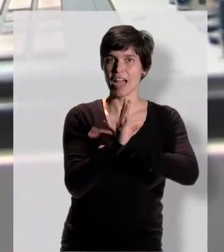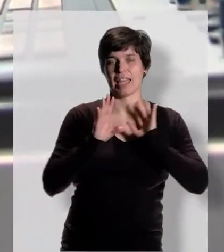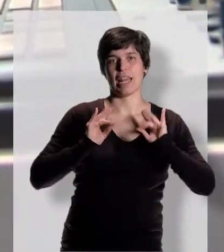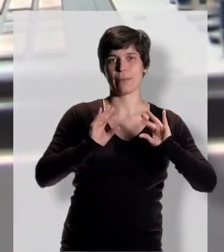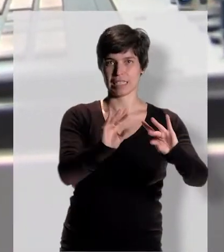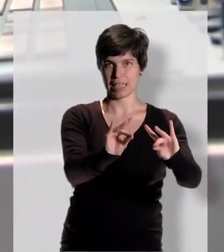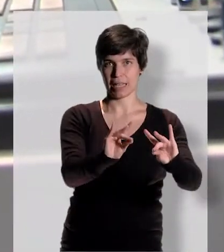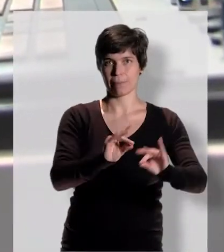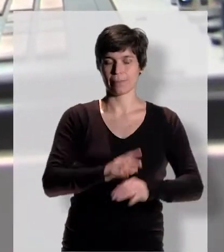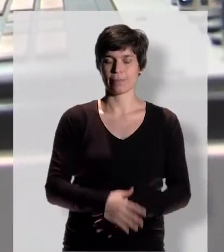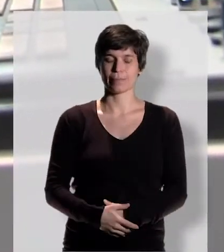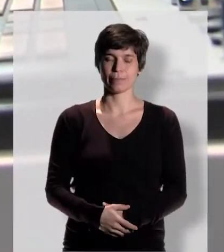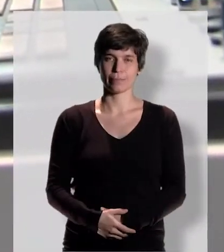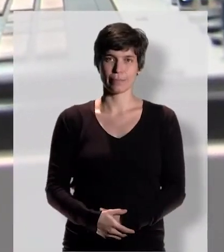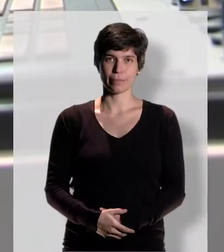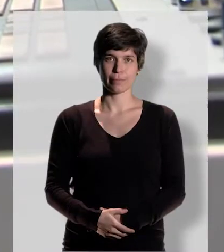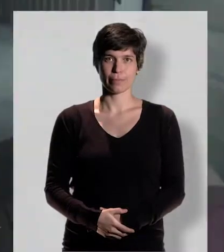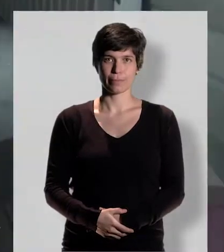dute.